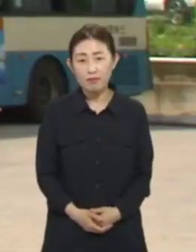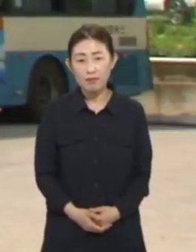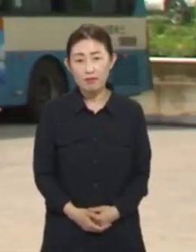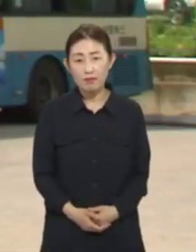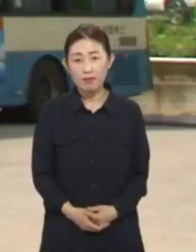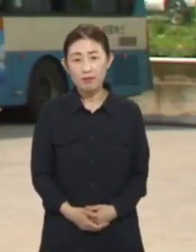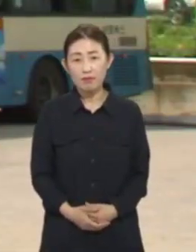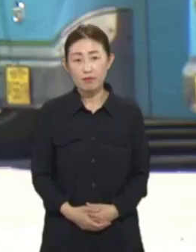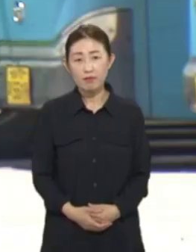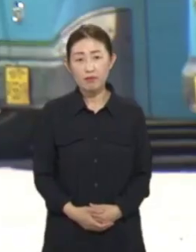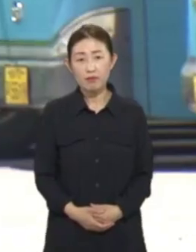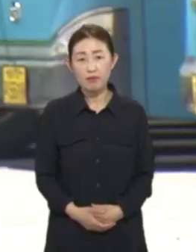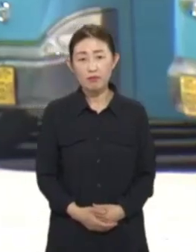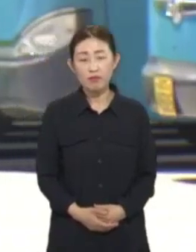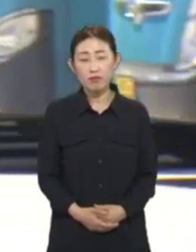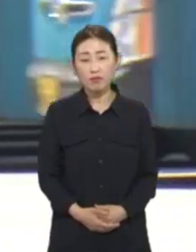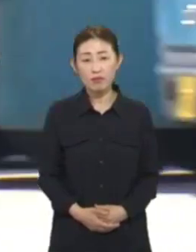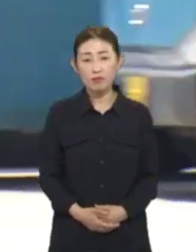밝혔습니다.